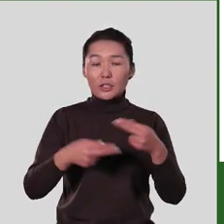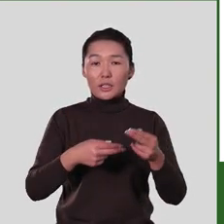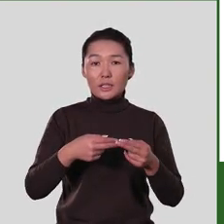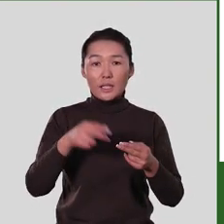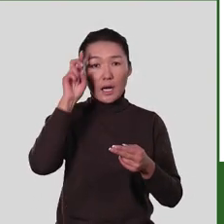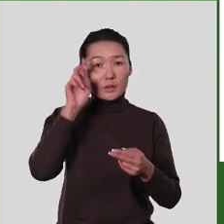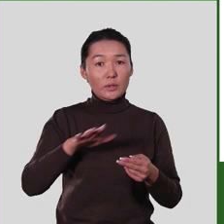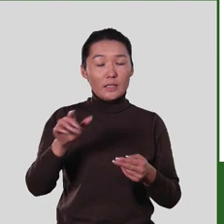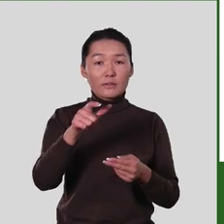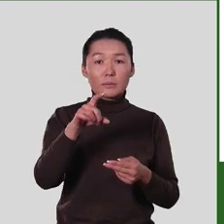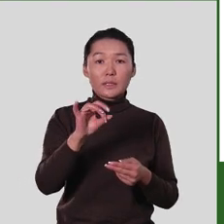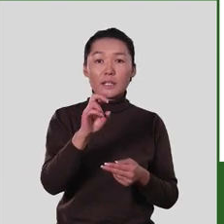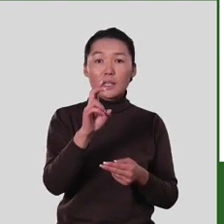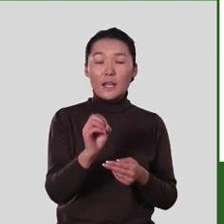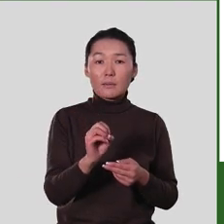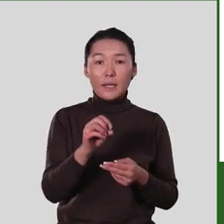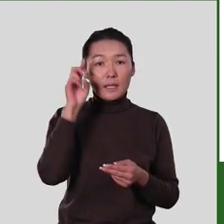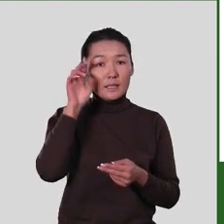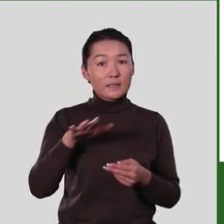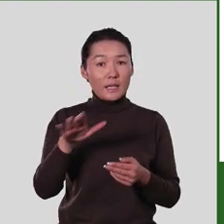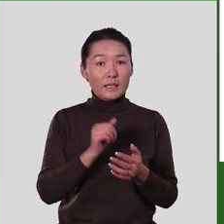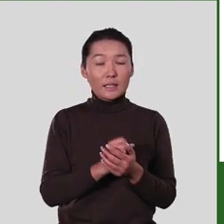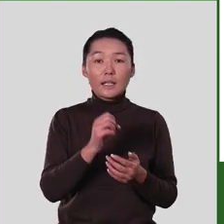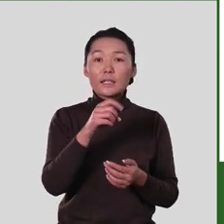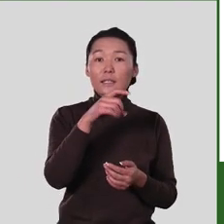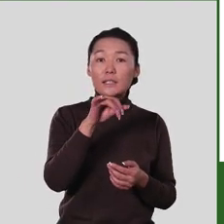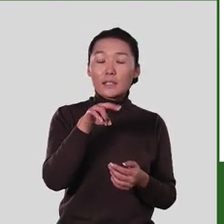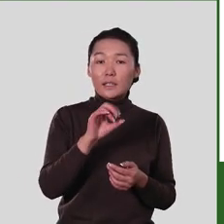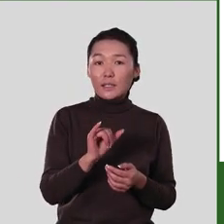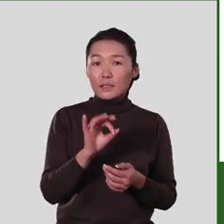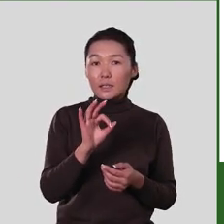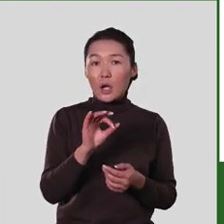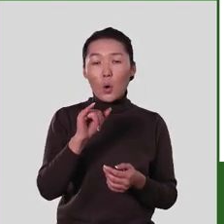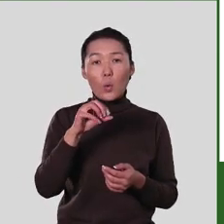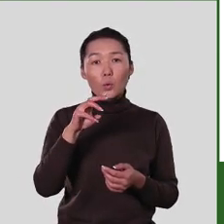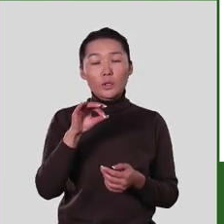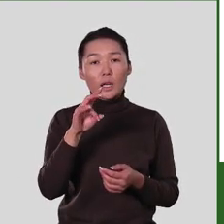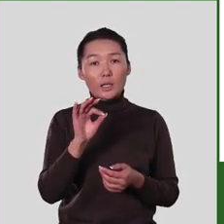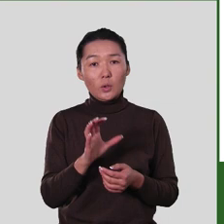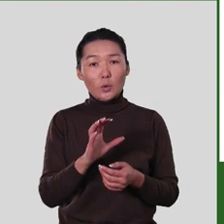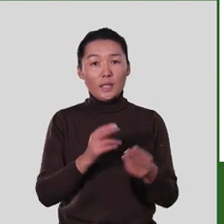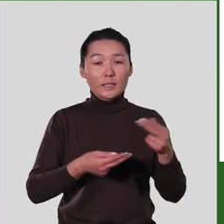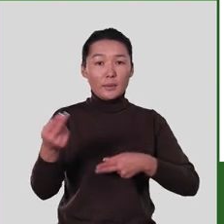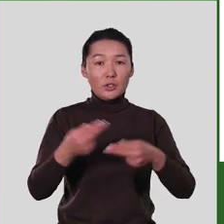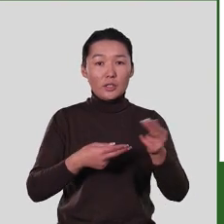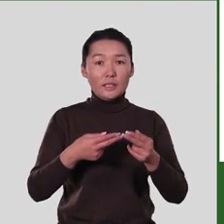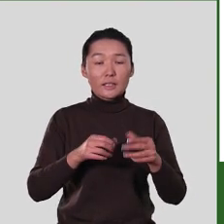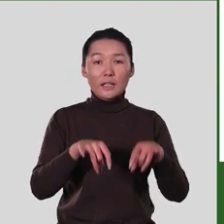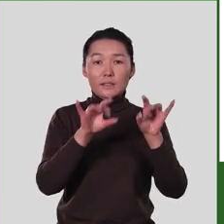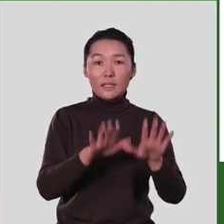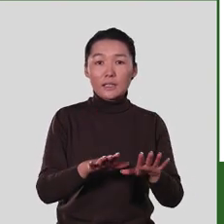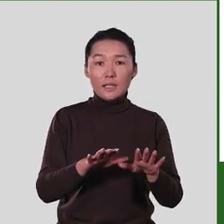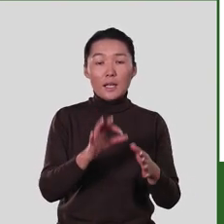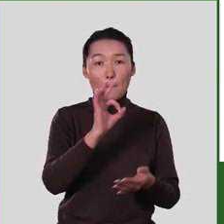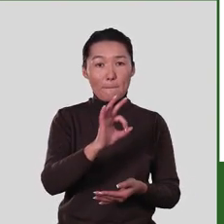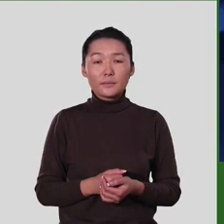гербе страны, а эхидна, утконос, птица-лирохвост запечатлены на австралийских